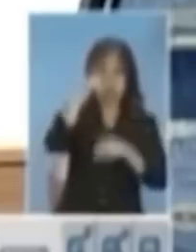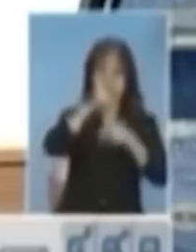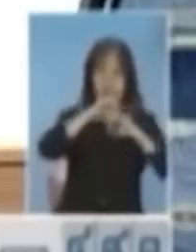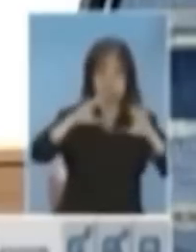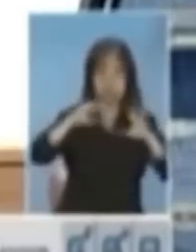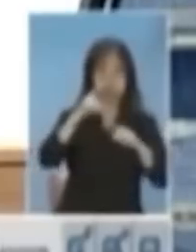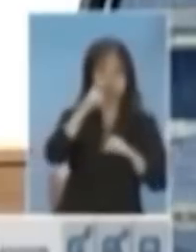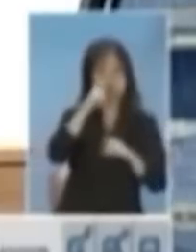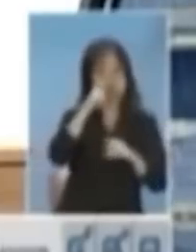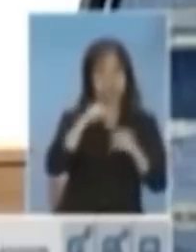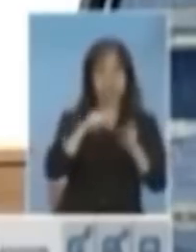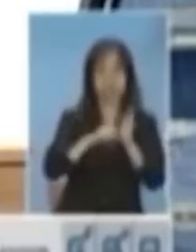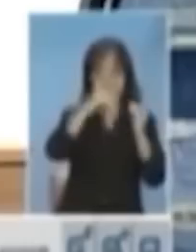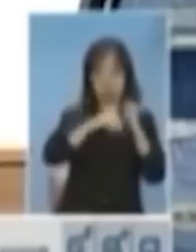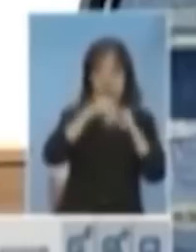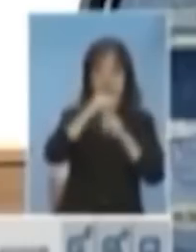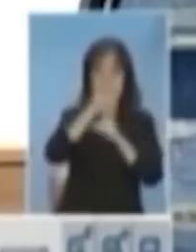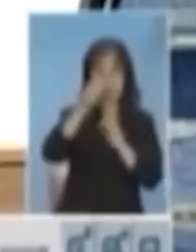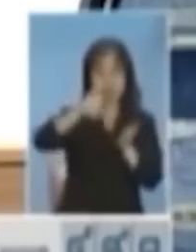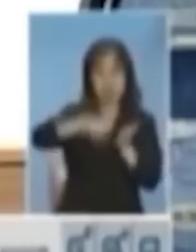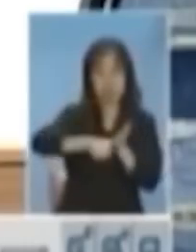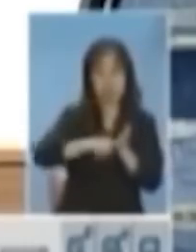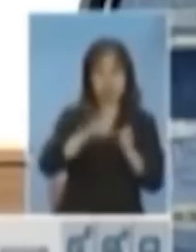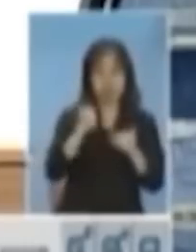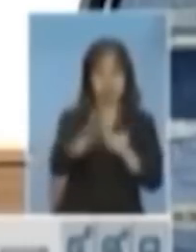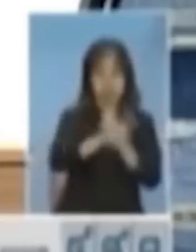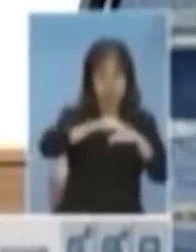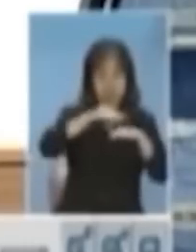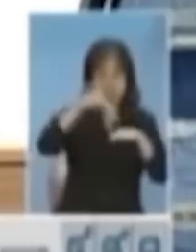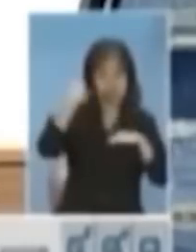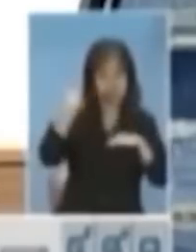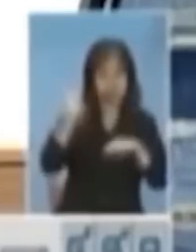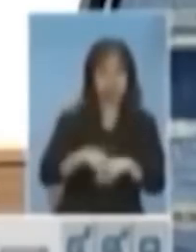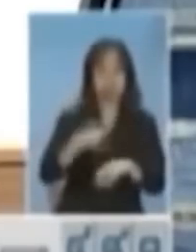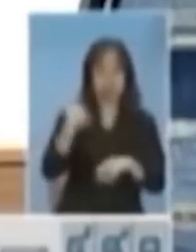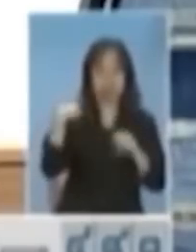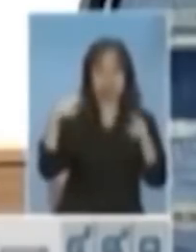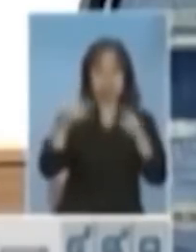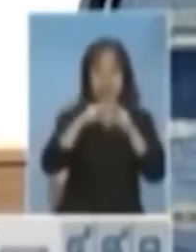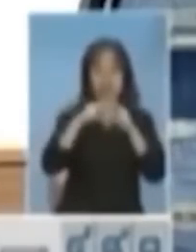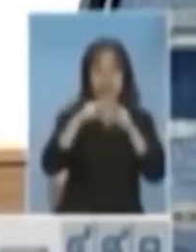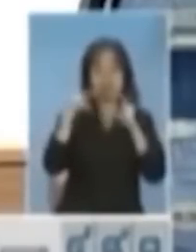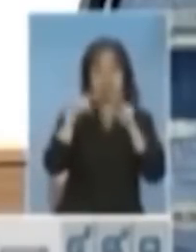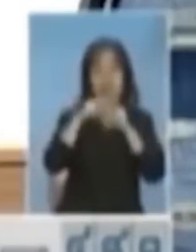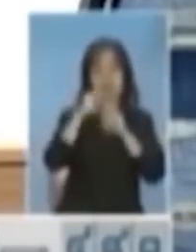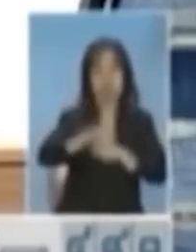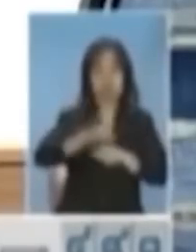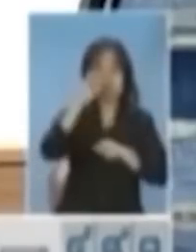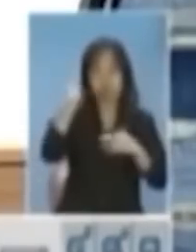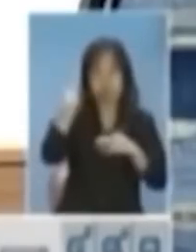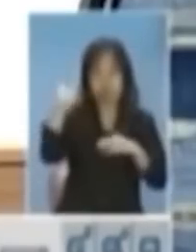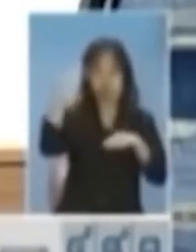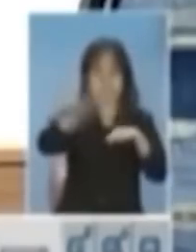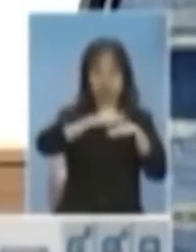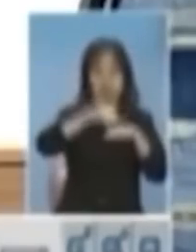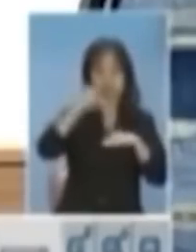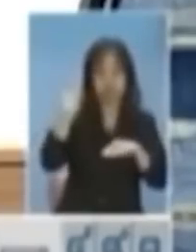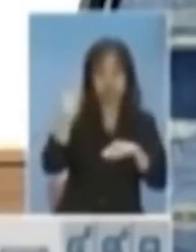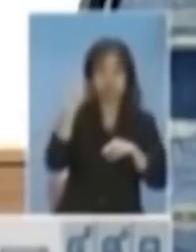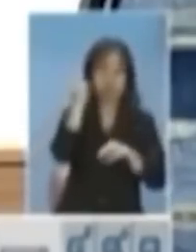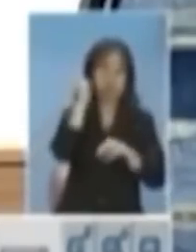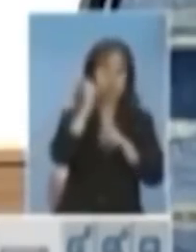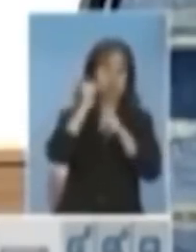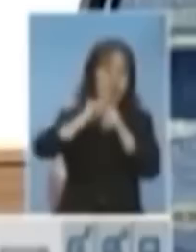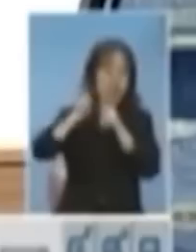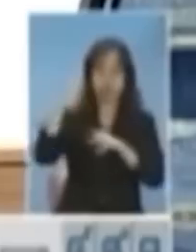าจจะล่มเพราะโครงการรับจำนำข้าวไม่เพียงแต่ภายในประเทศที่คัดค้านท่านกระทรวงเกษตรของรัฐบาลสหรัฐอเมริกาสื่อสำนักต่าง